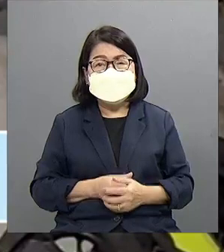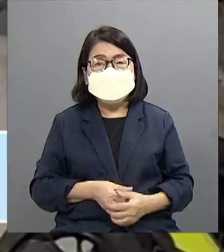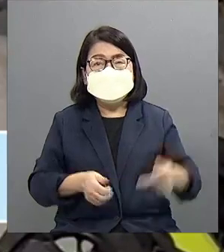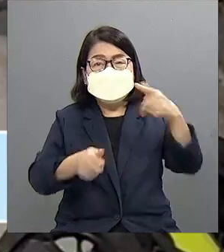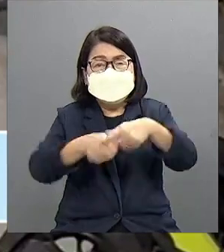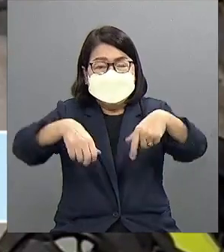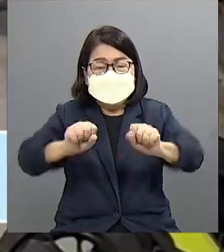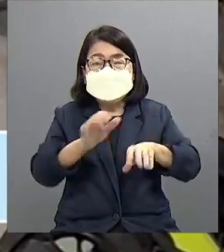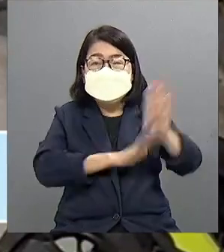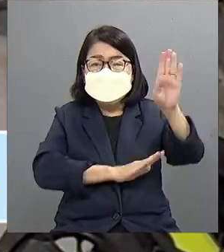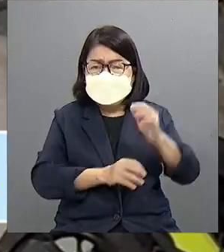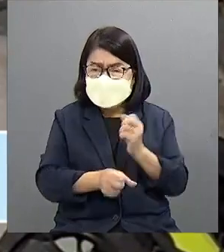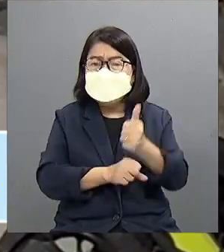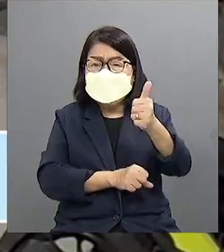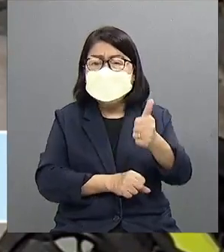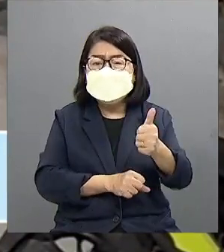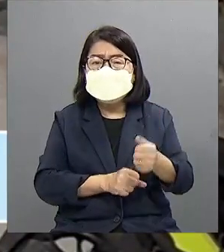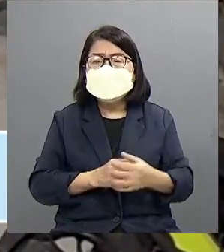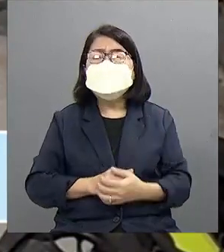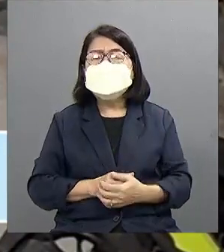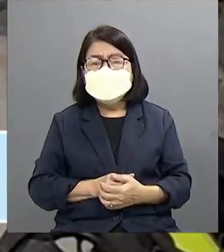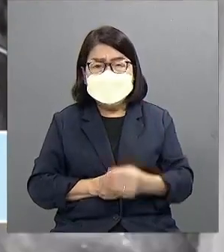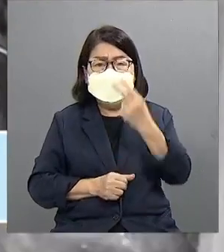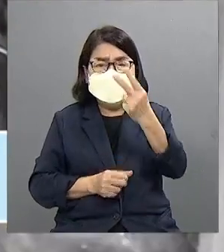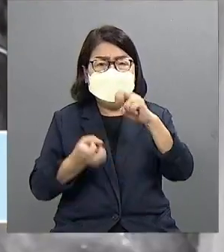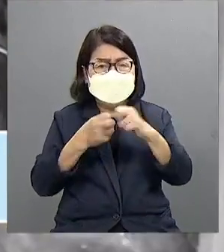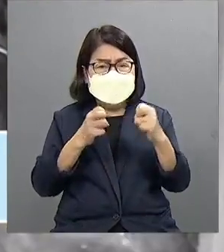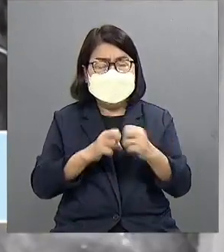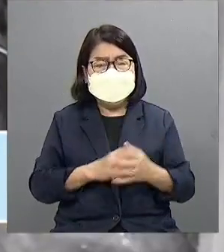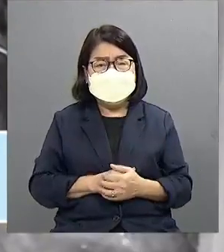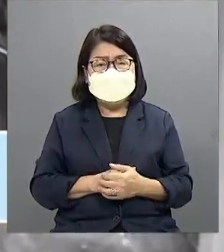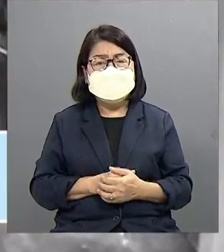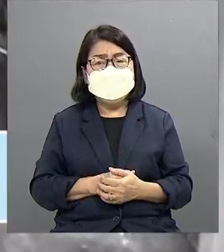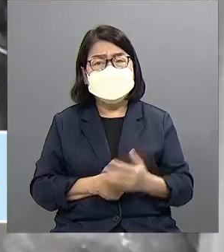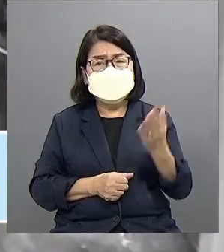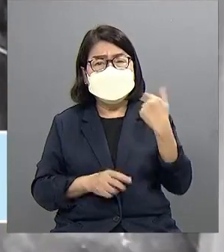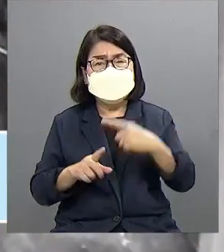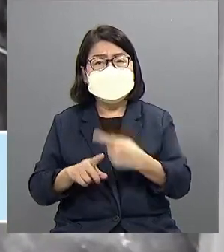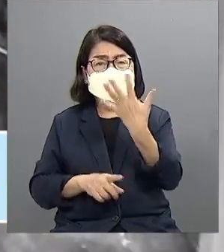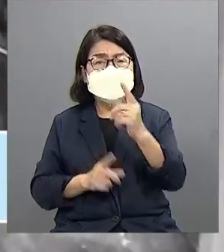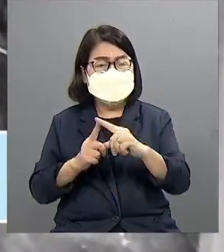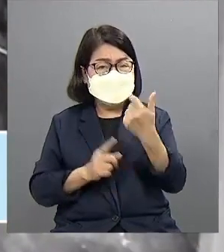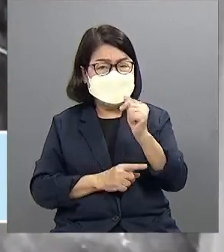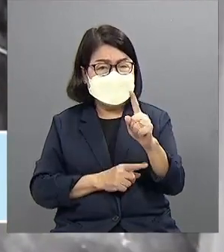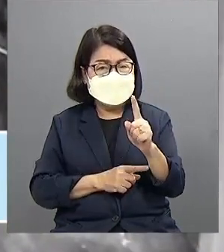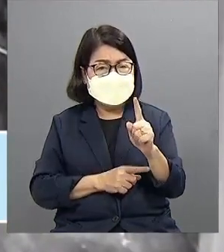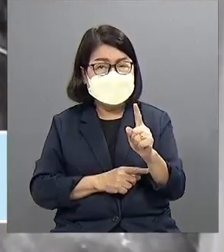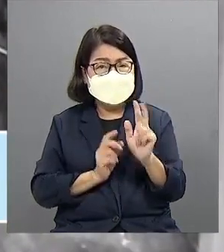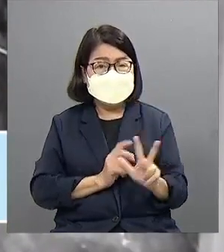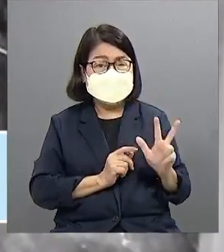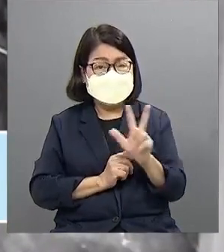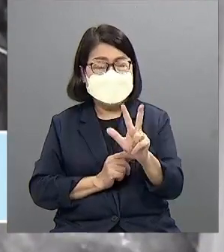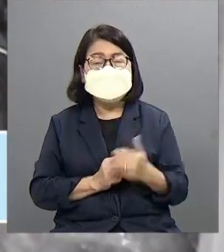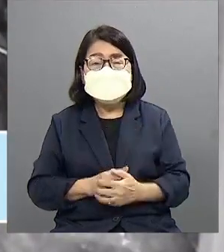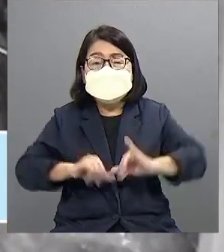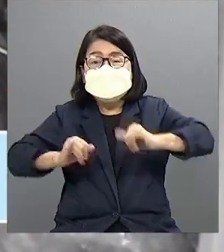ดูนี่ค่ะเหตุการณ์นี้นะคะเกิดขึ้นเมื่อช่วงเช้ามืดวันที่11พฤษภาคมที่ผ่านมาเจ้าของรถจักรยานยนต์ที่ถูกขโมยน้ำมันเนี่ยนะคะ